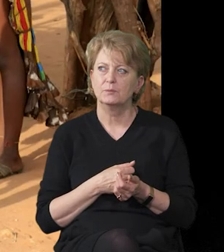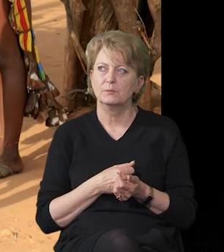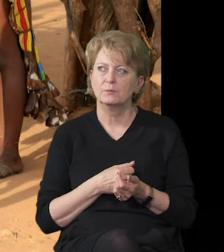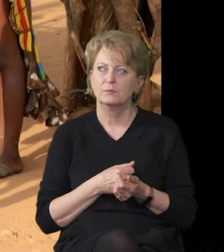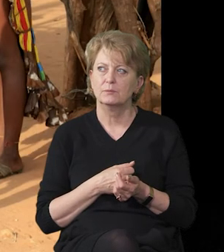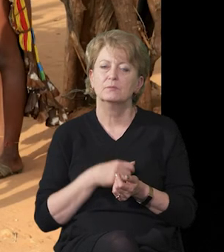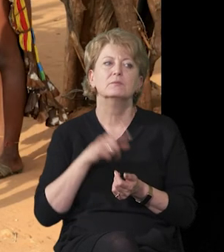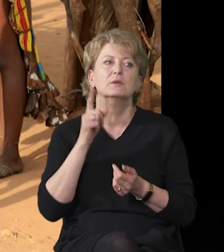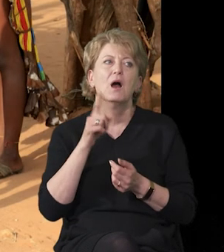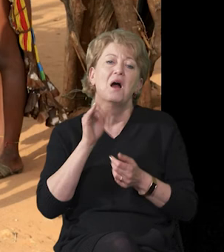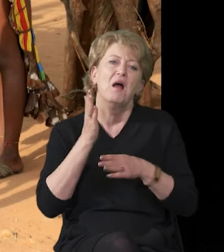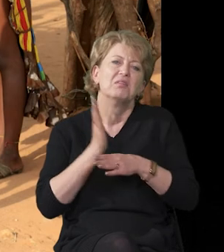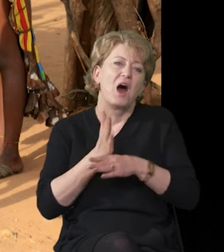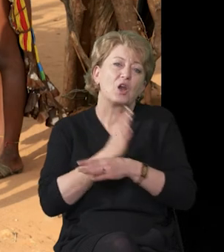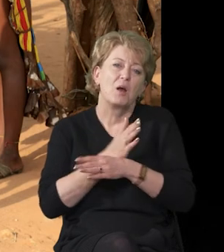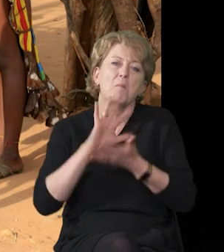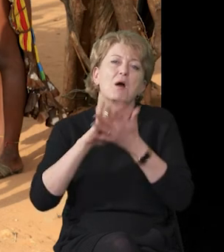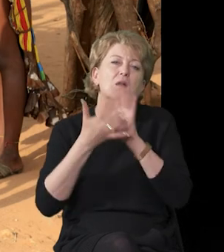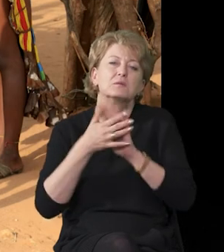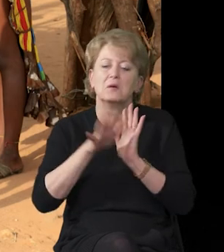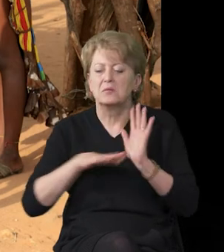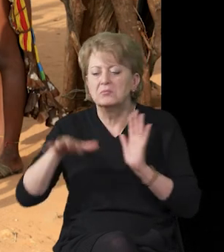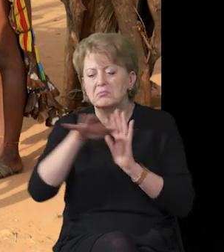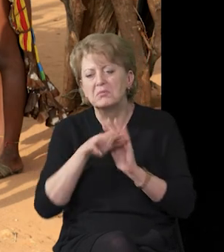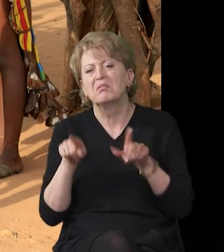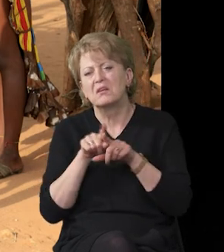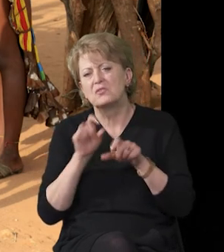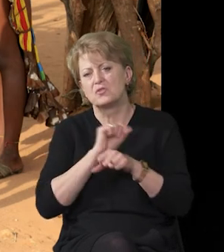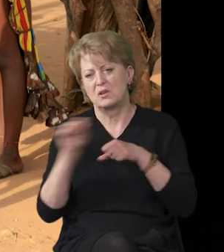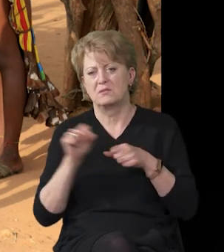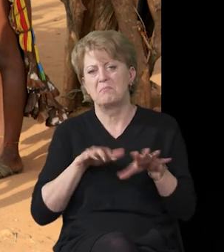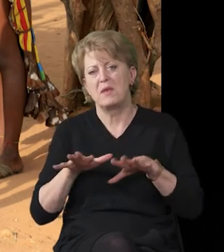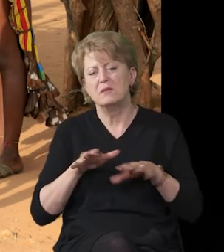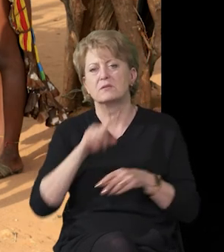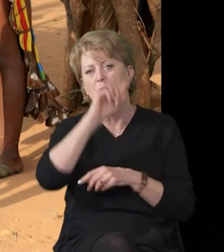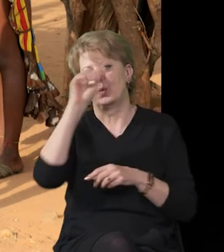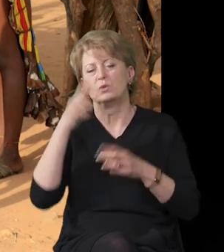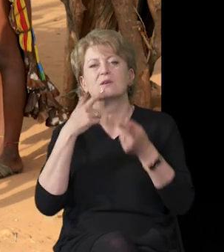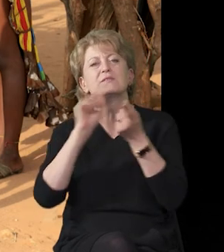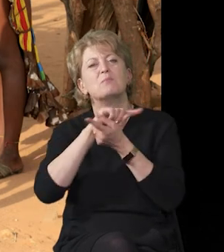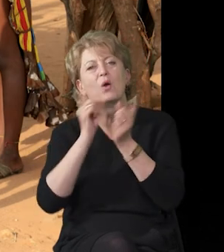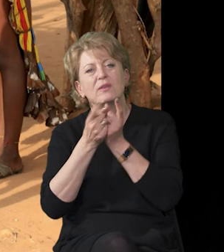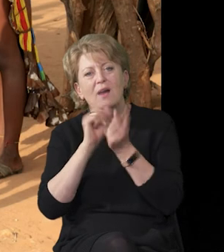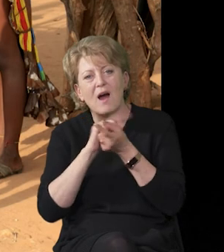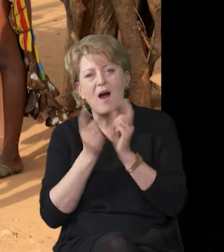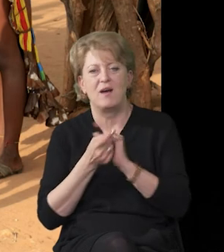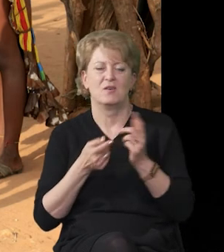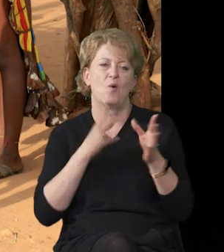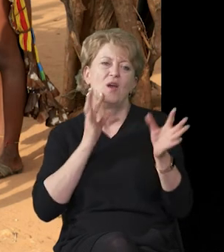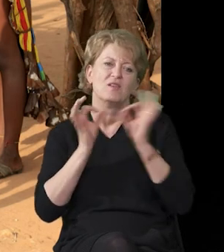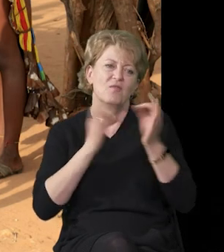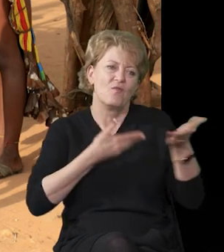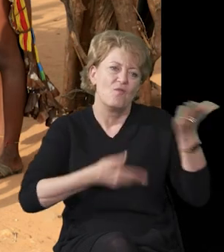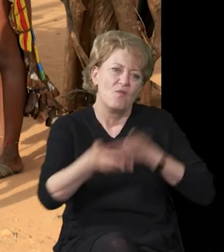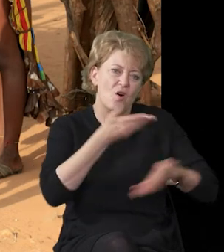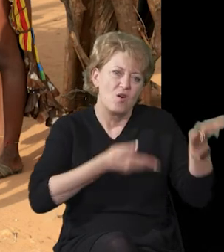Ale targowisko jest także takim miejscem, gdzie spotykają się ludzie, wymieniają informacje. Czasami